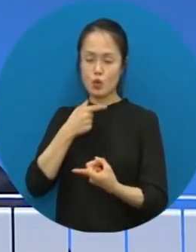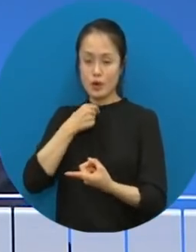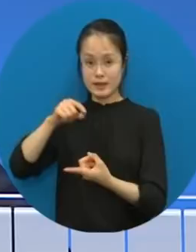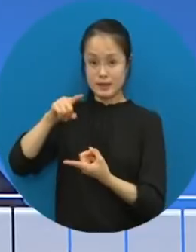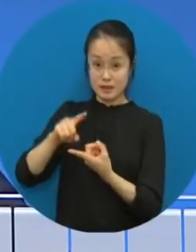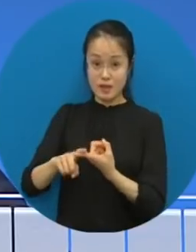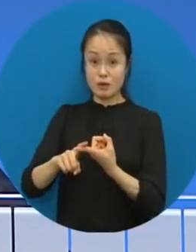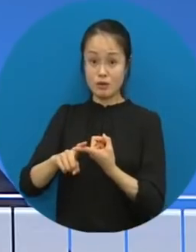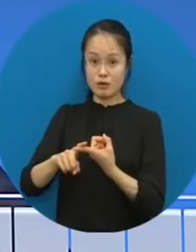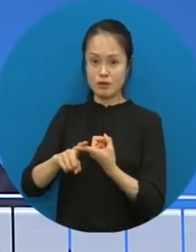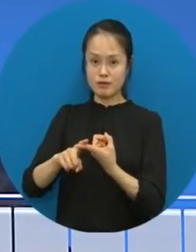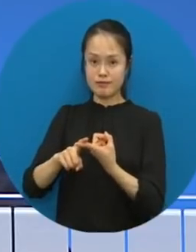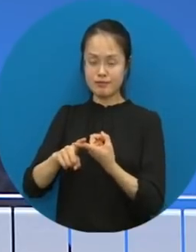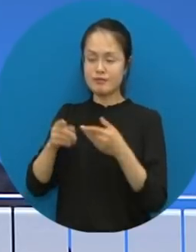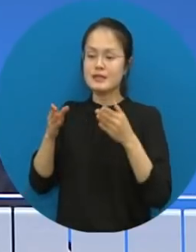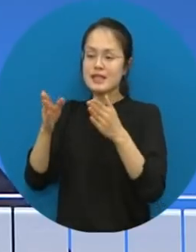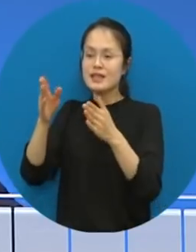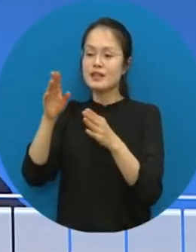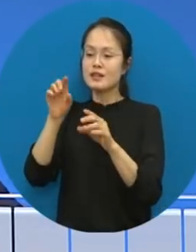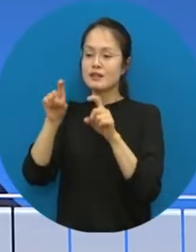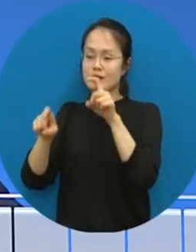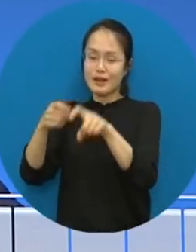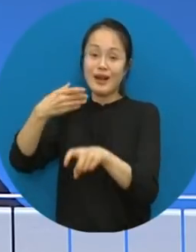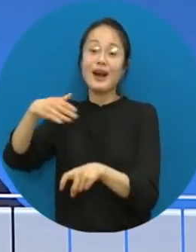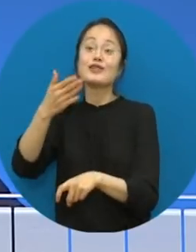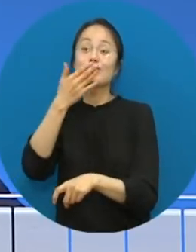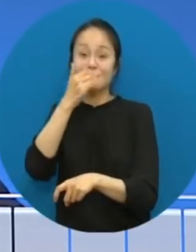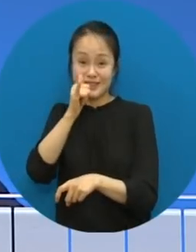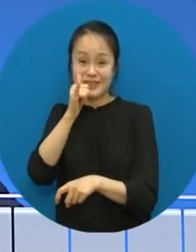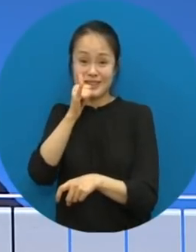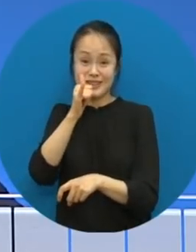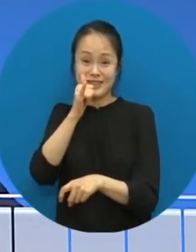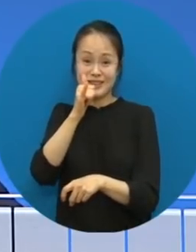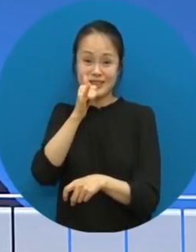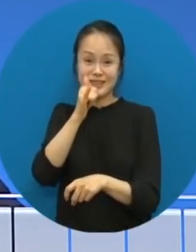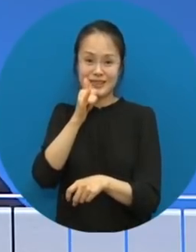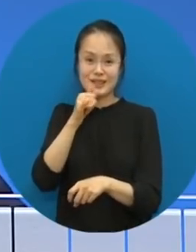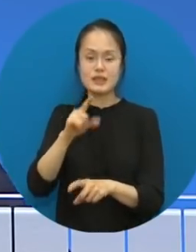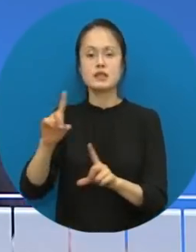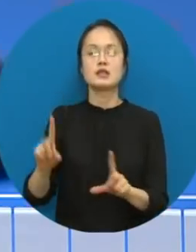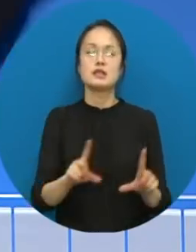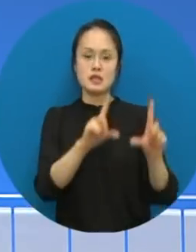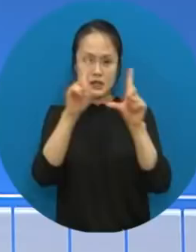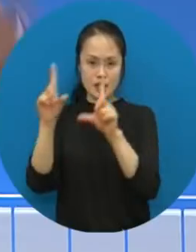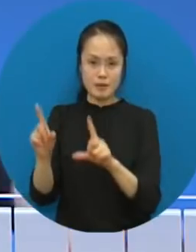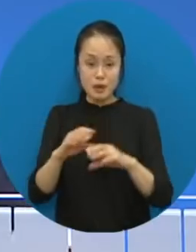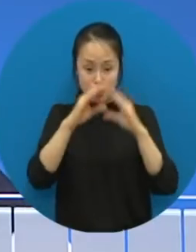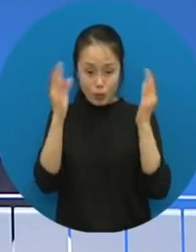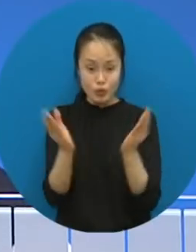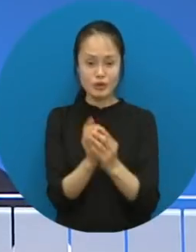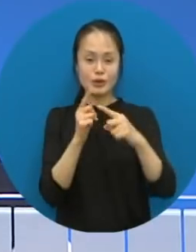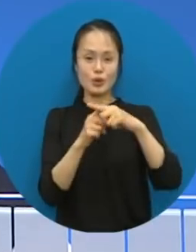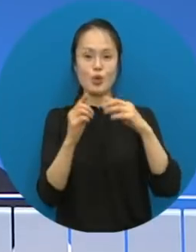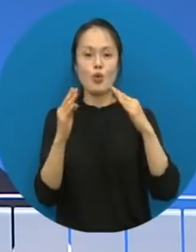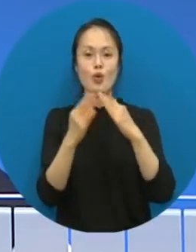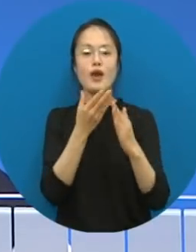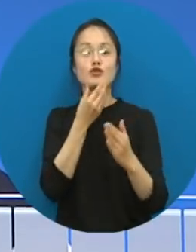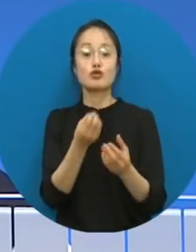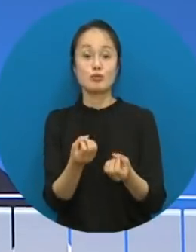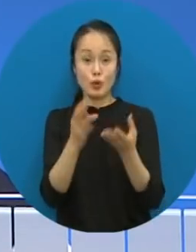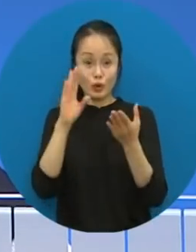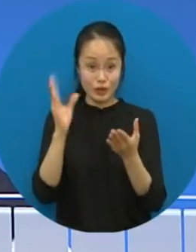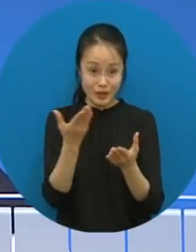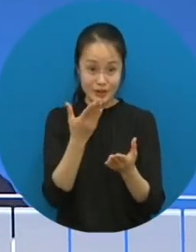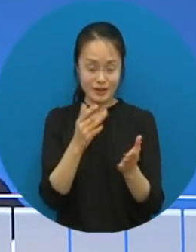아브라함의 하나님이 나의 하나님이라고 외치는 그 삶이 모든 교회에게 축복이 되시기를 예수의